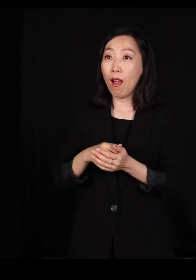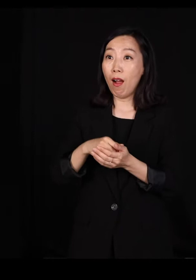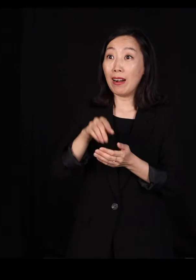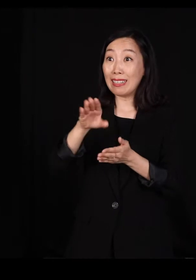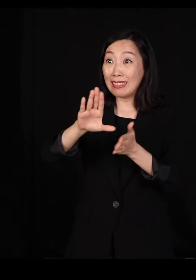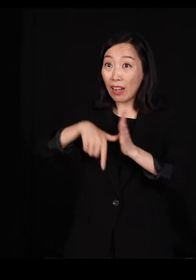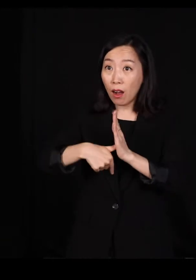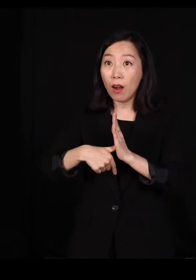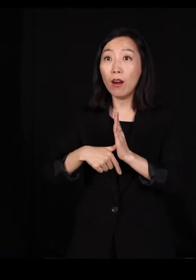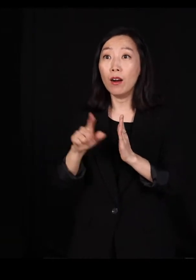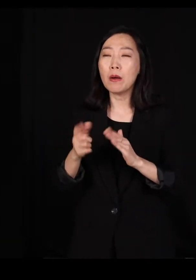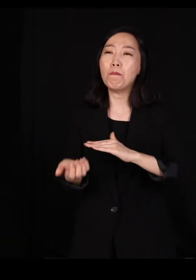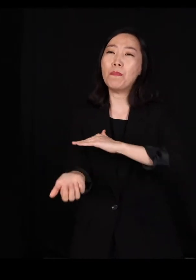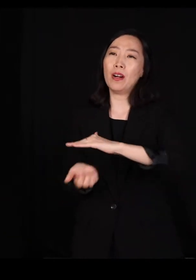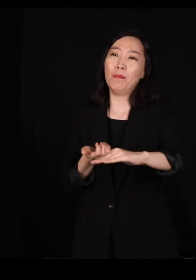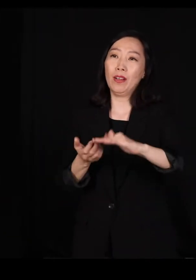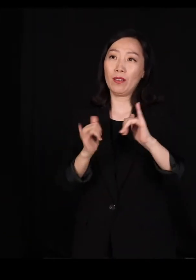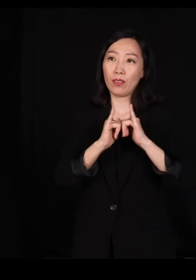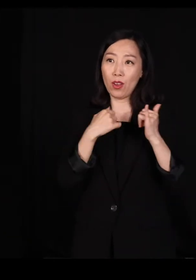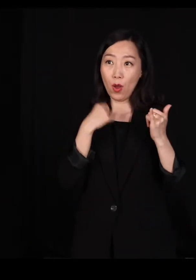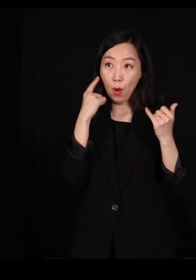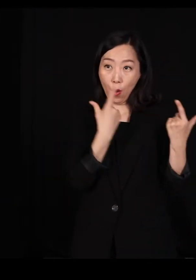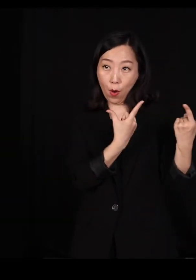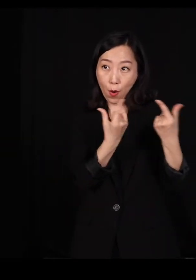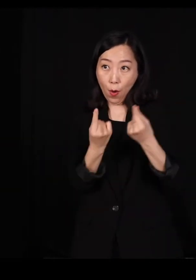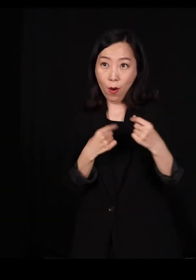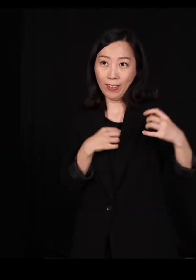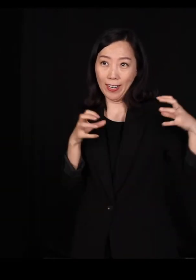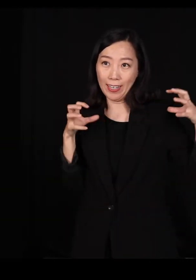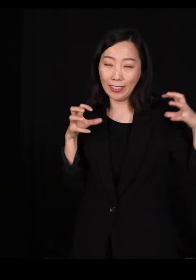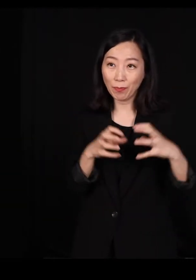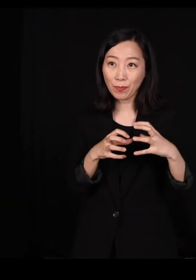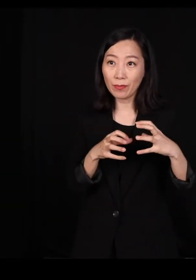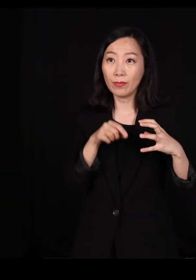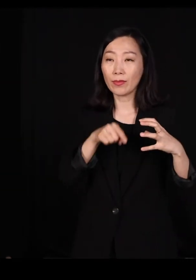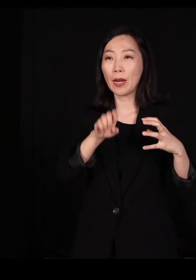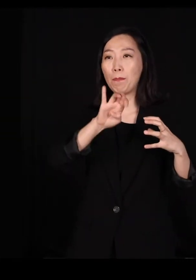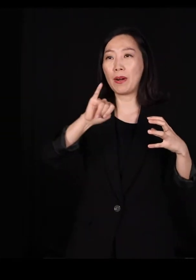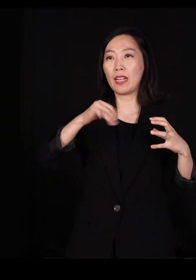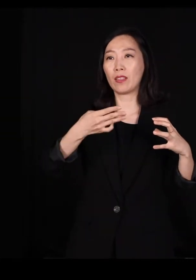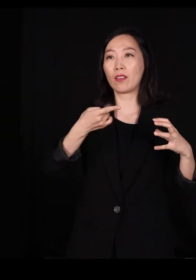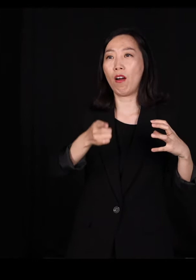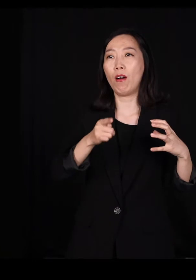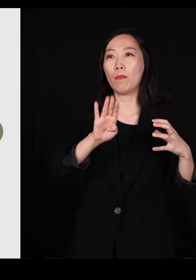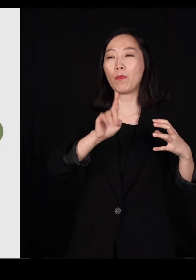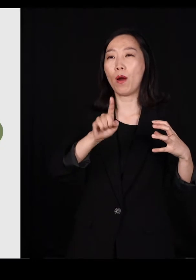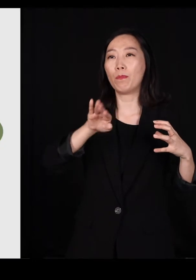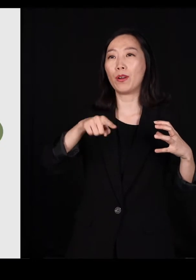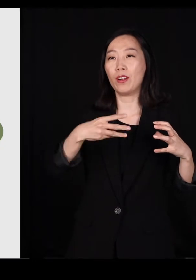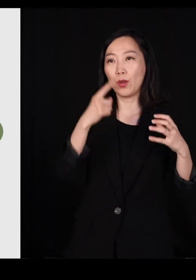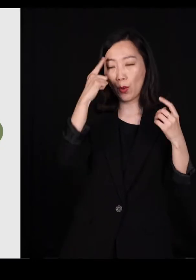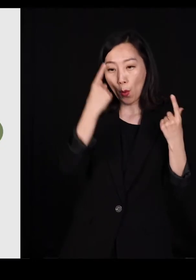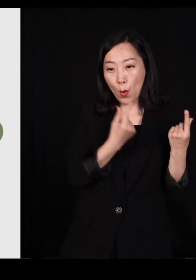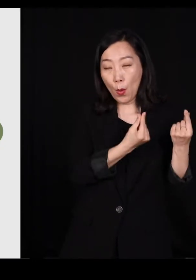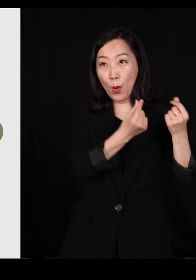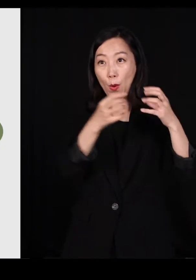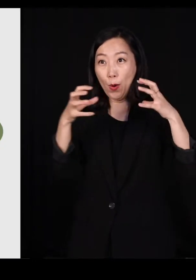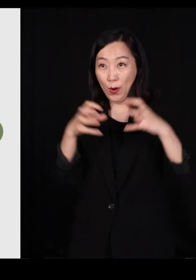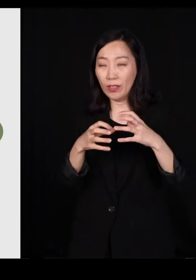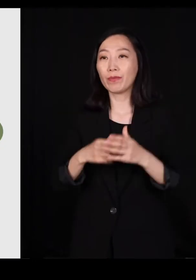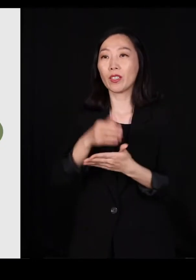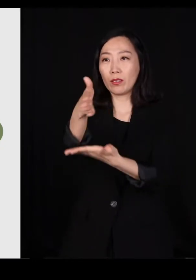그런 때가 오기 전에 미리미리 같은 사람끼리 똘똘 뭉치게 되는, 그래서 필터 버블을 만드는 거죠. 저 경계선을 잘 한번